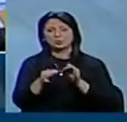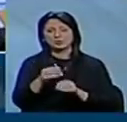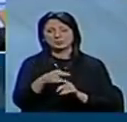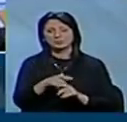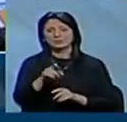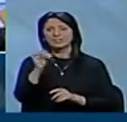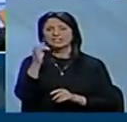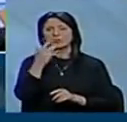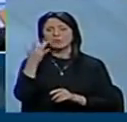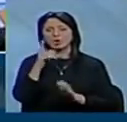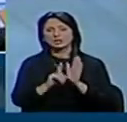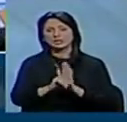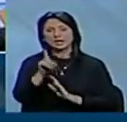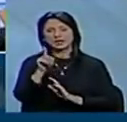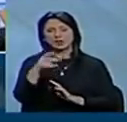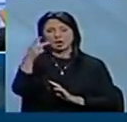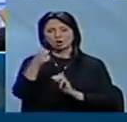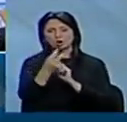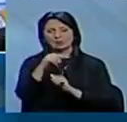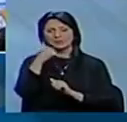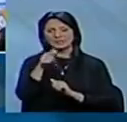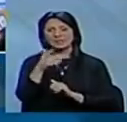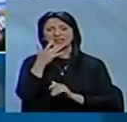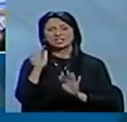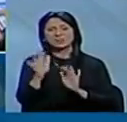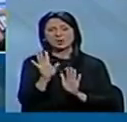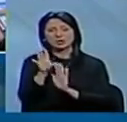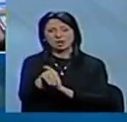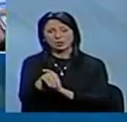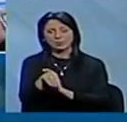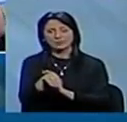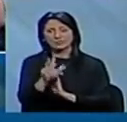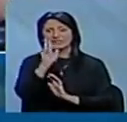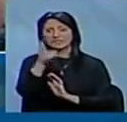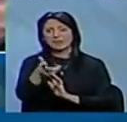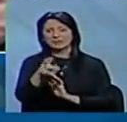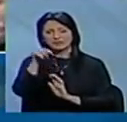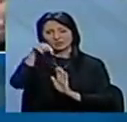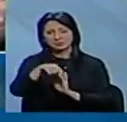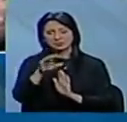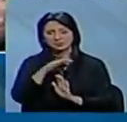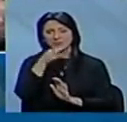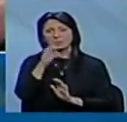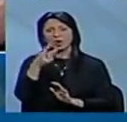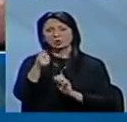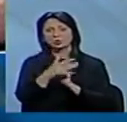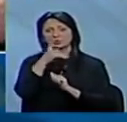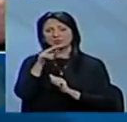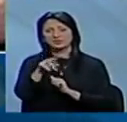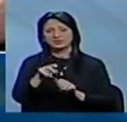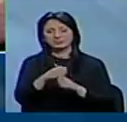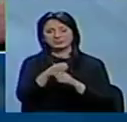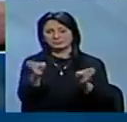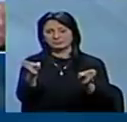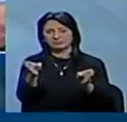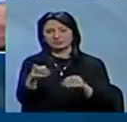პოლიტიკური ბიოგრაფია დაიწყეთ 2012 წელს ნაციონალური მოძრაობიდან, 3 წელი გაატარეთ ამ პარტიაში და შემდეგ 2015 წელს თქვენი გზები